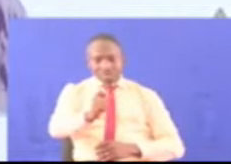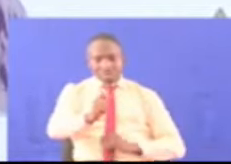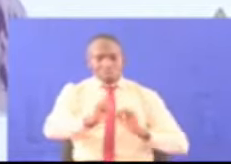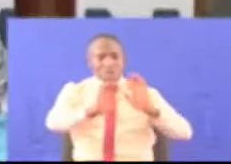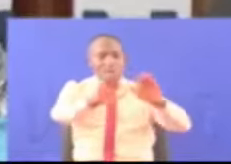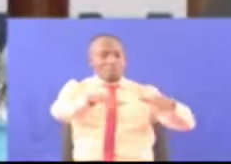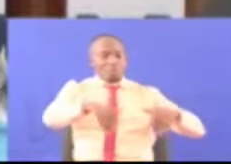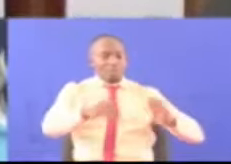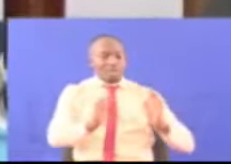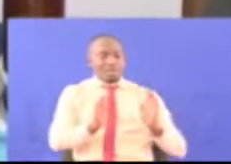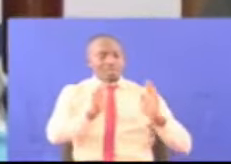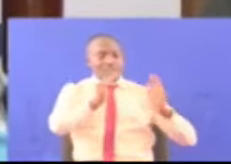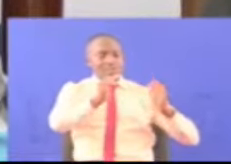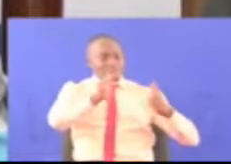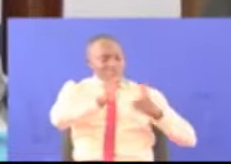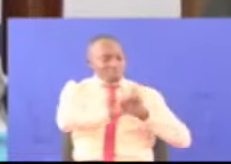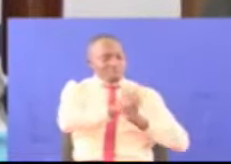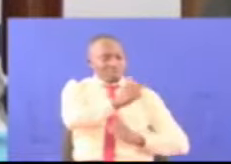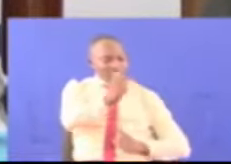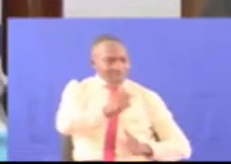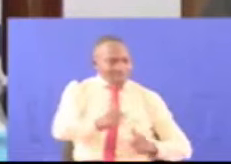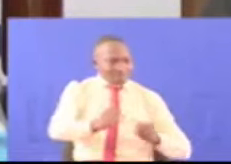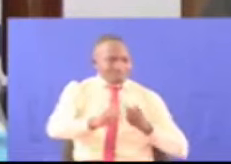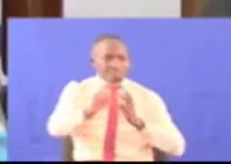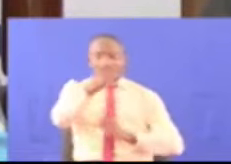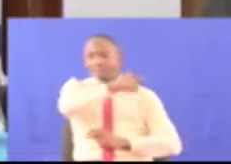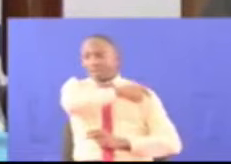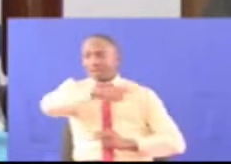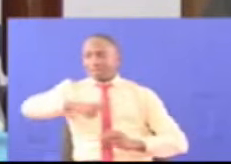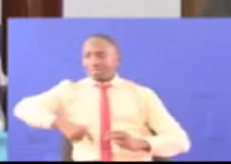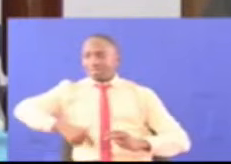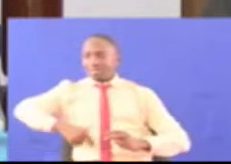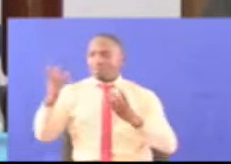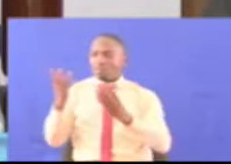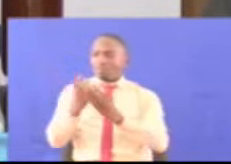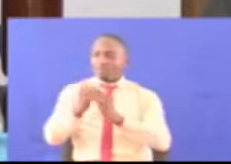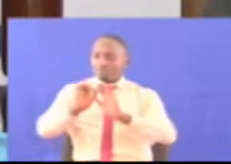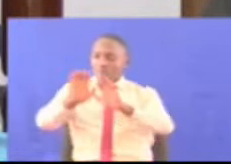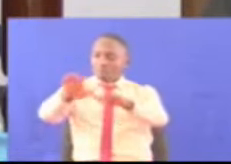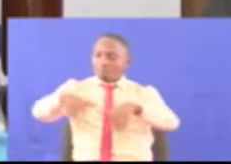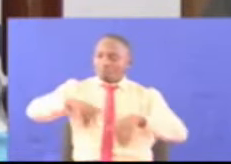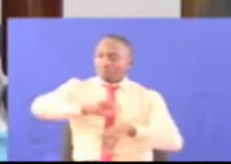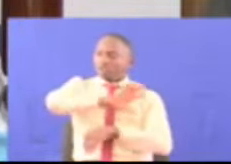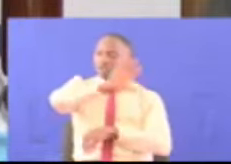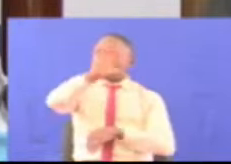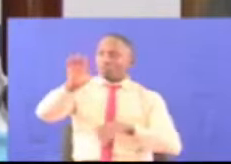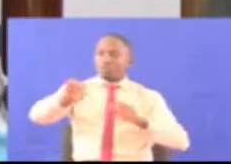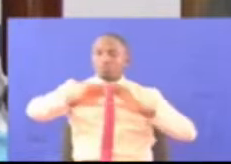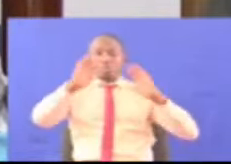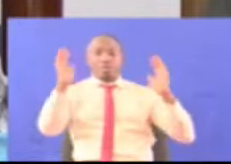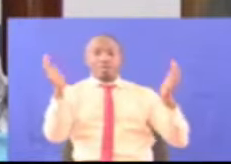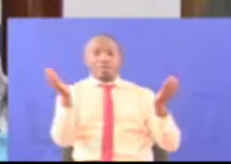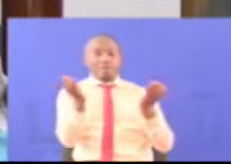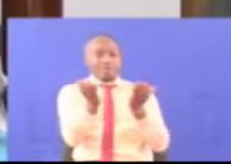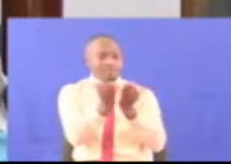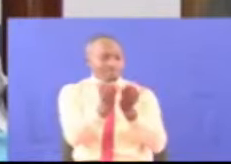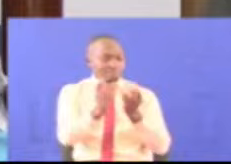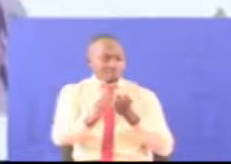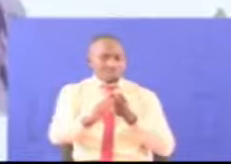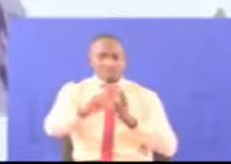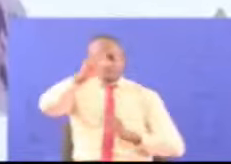Tanzania na Rais wa Umoja wa Mabunge yote duniani. Mheshimiwa Dr. Doto